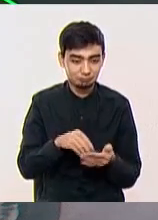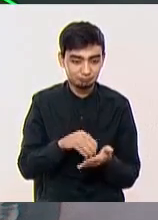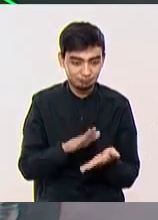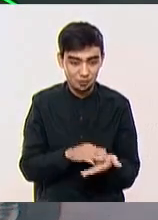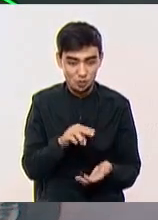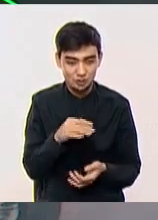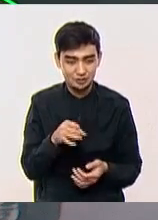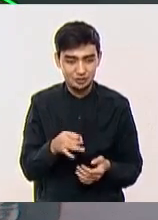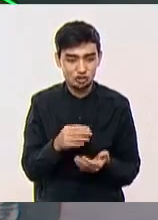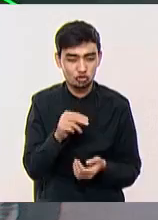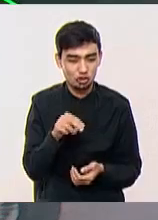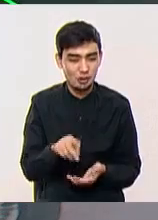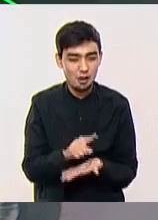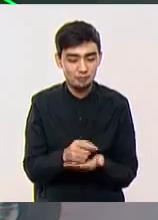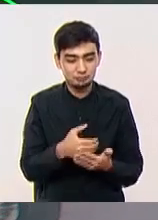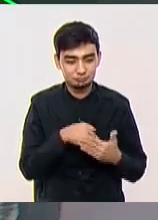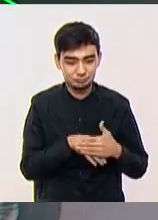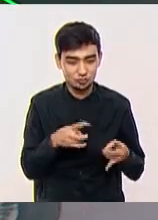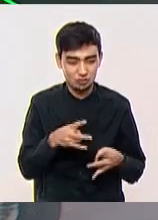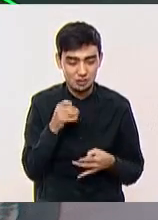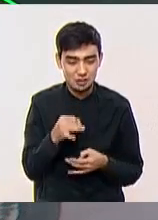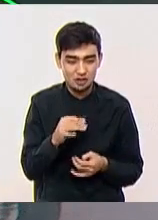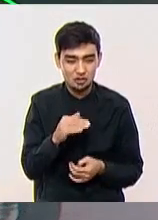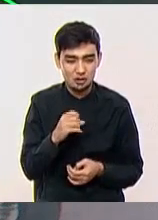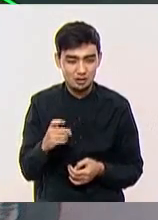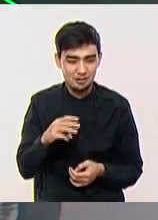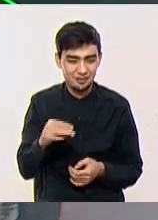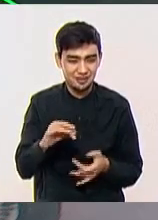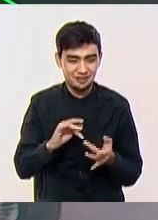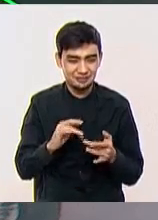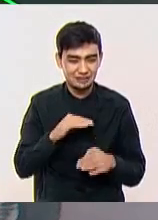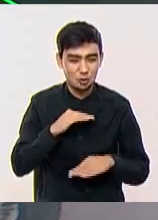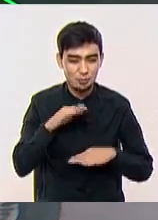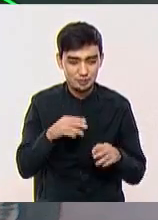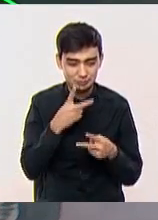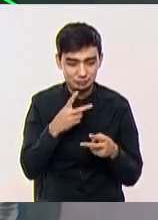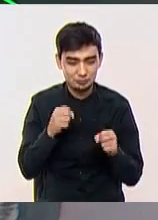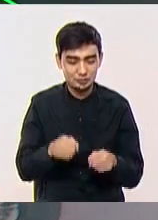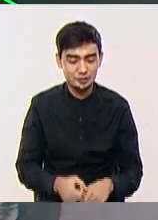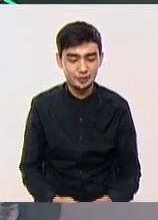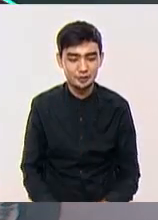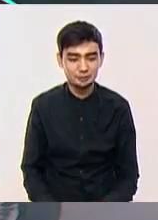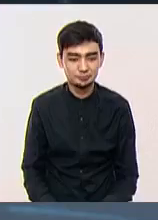он пройдет в прямом эфире в инстаграм на странице jeand акций подписывайтесь и следите за новостями